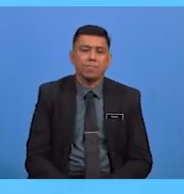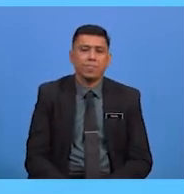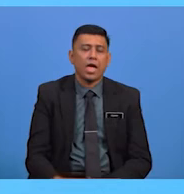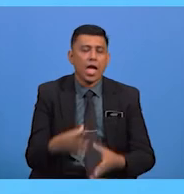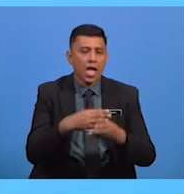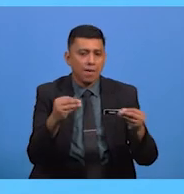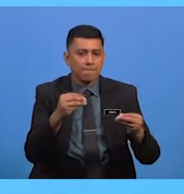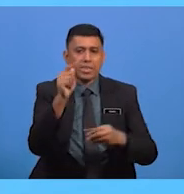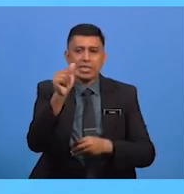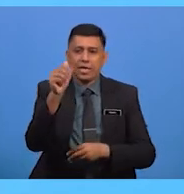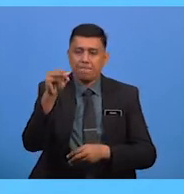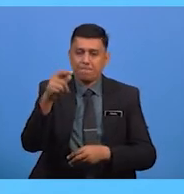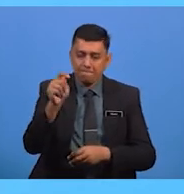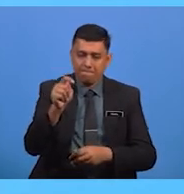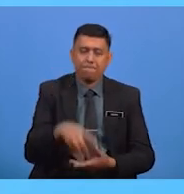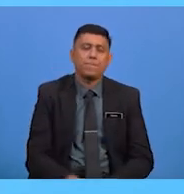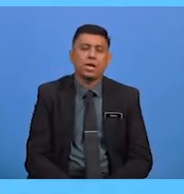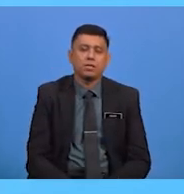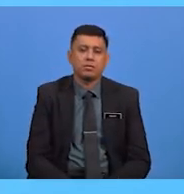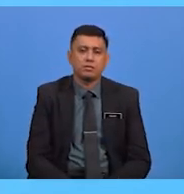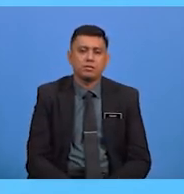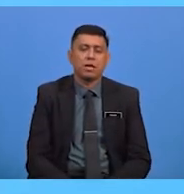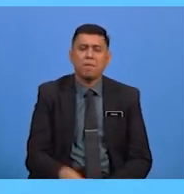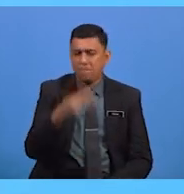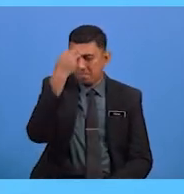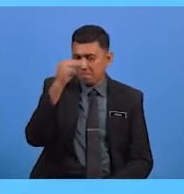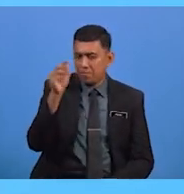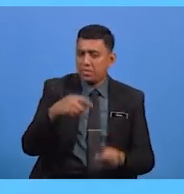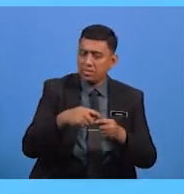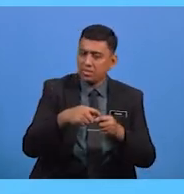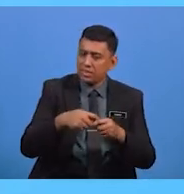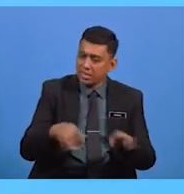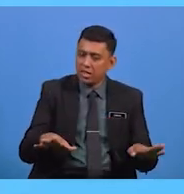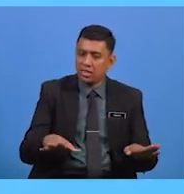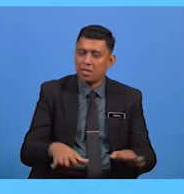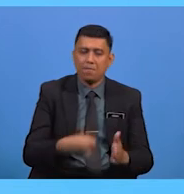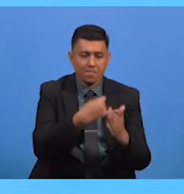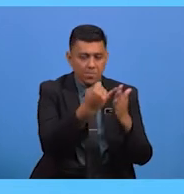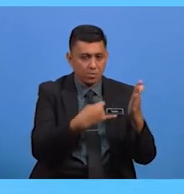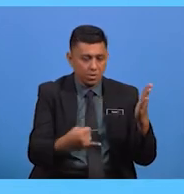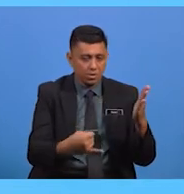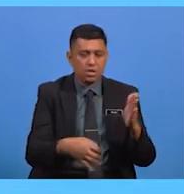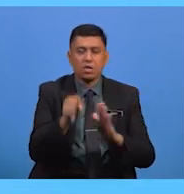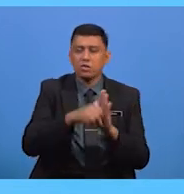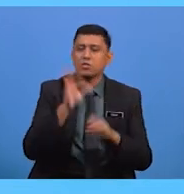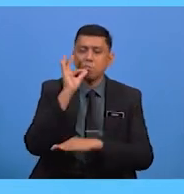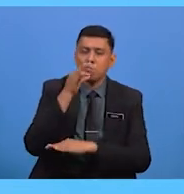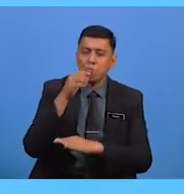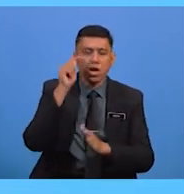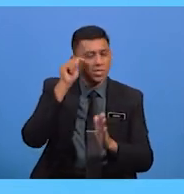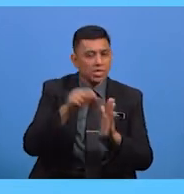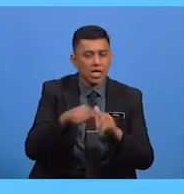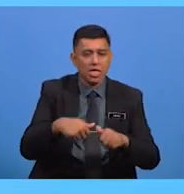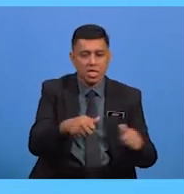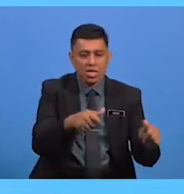simbol tamat untuk menamatkan carta alir. Maka, kita telah pun selesai melakarkan sebuah carta alir